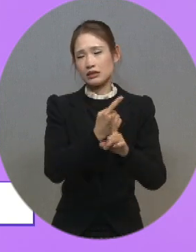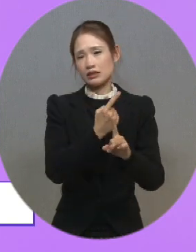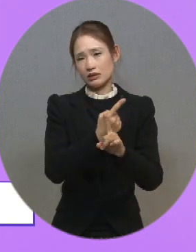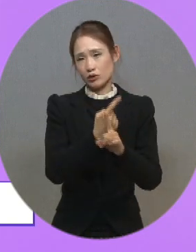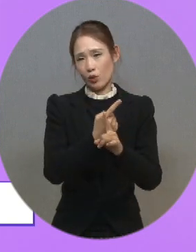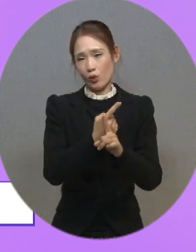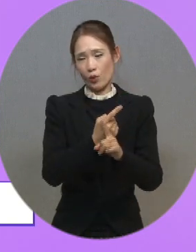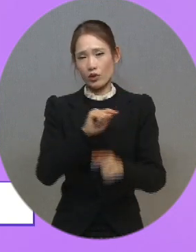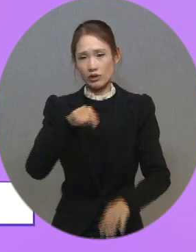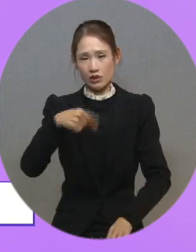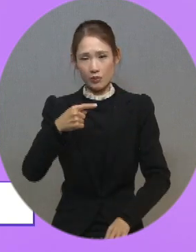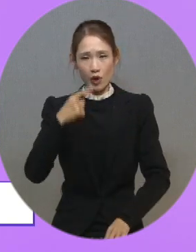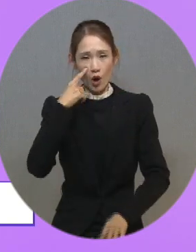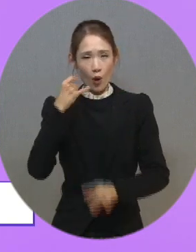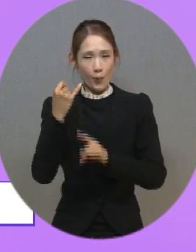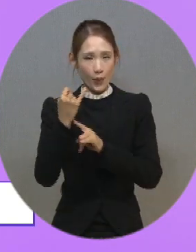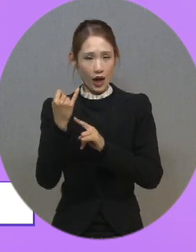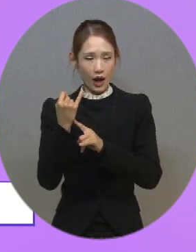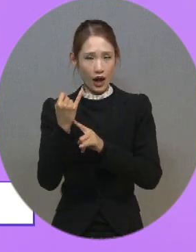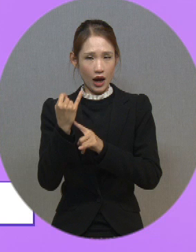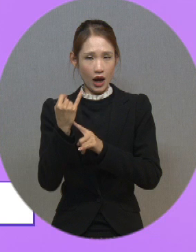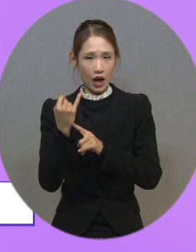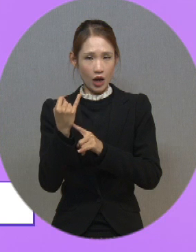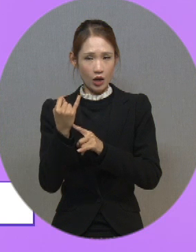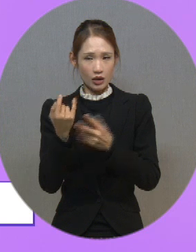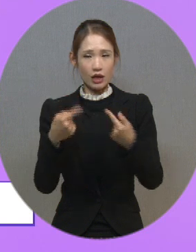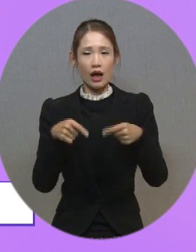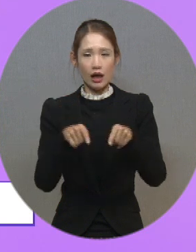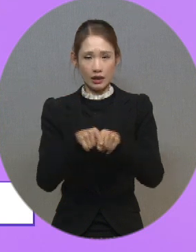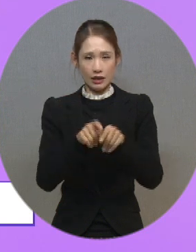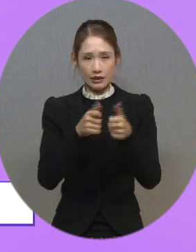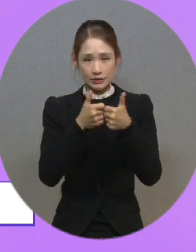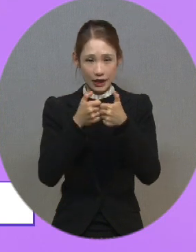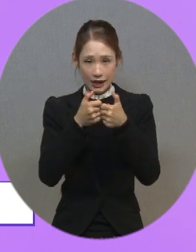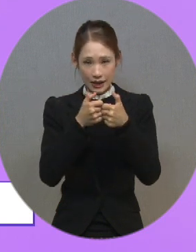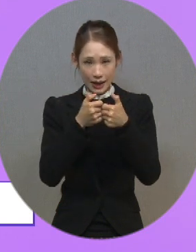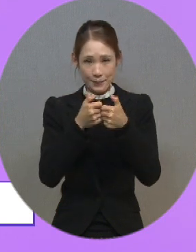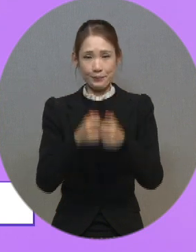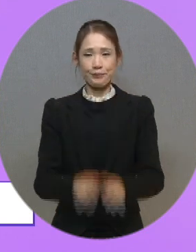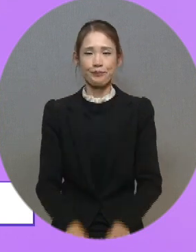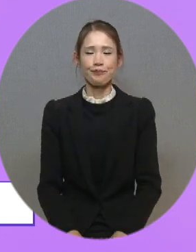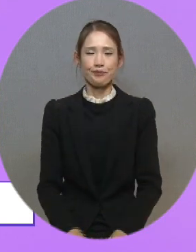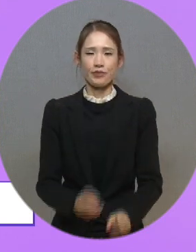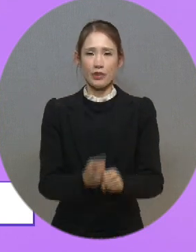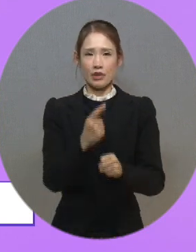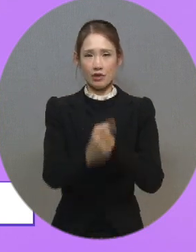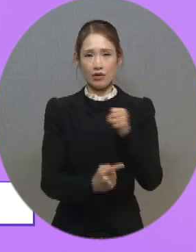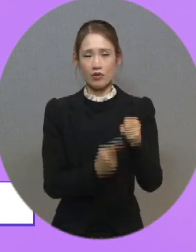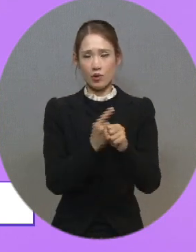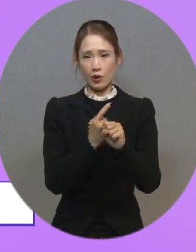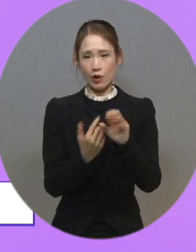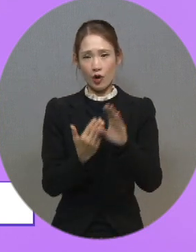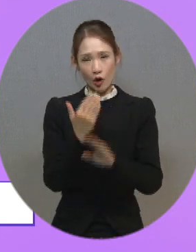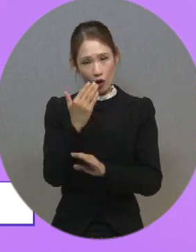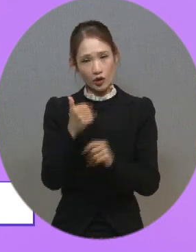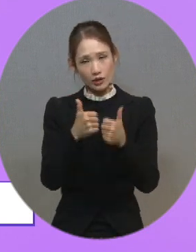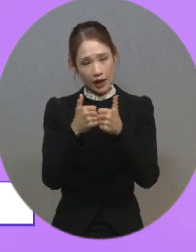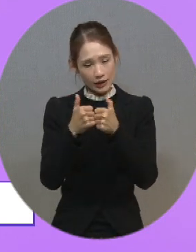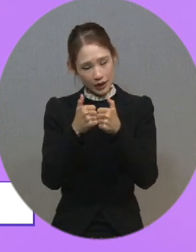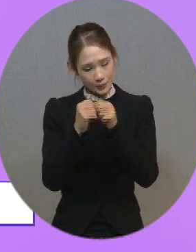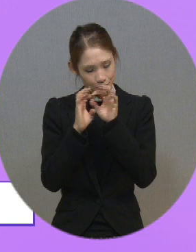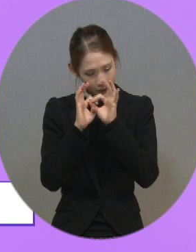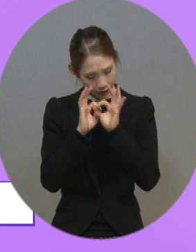그 치료를 받으면서 이제 이 엄마도 같이 상담을 받게 되었는데요. 이제 한 1년 좀 넘게 계속